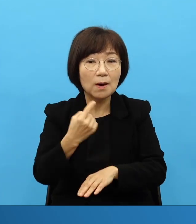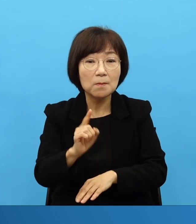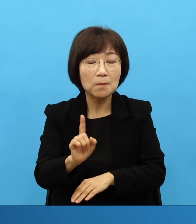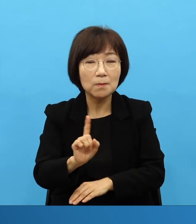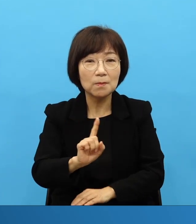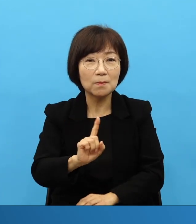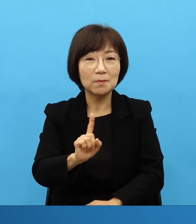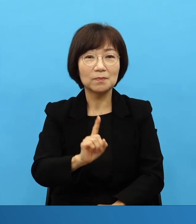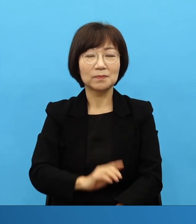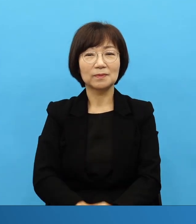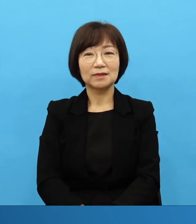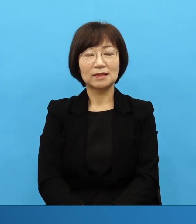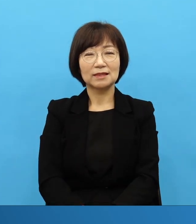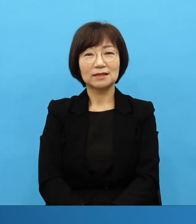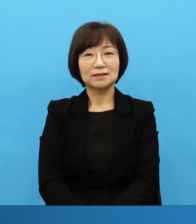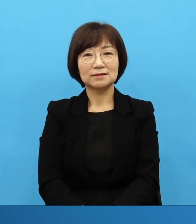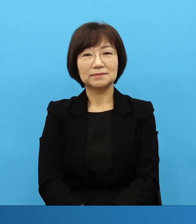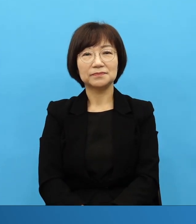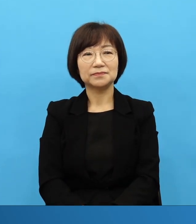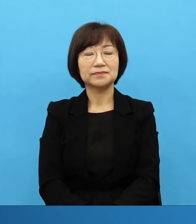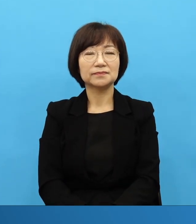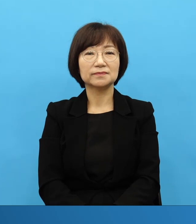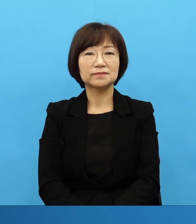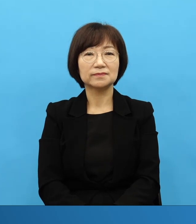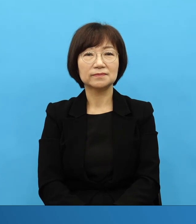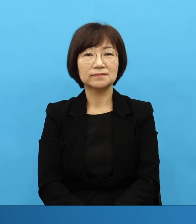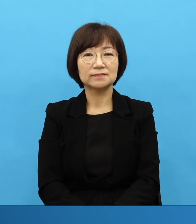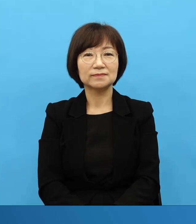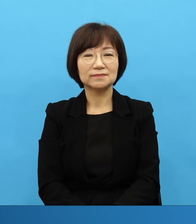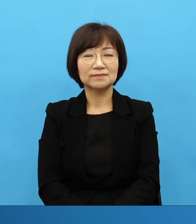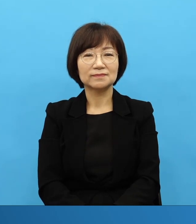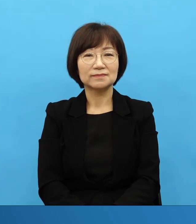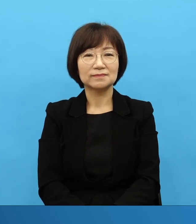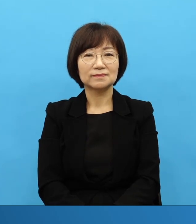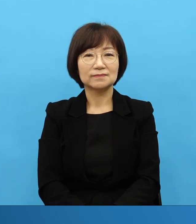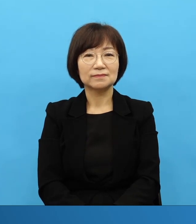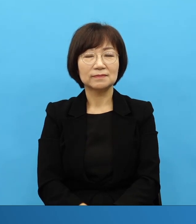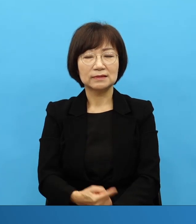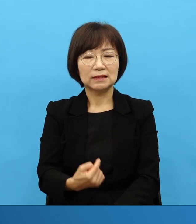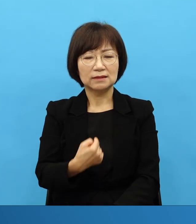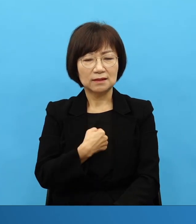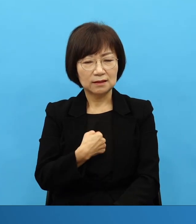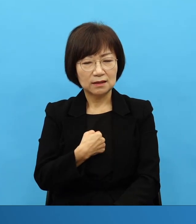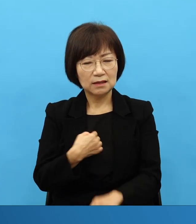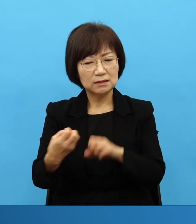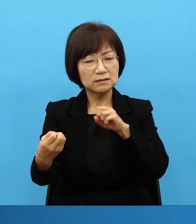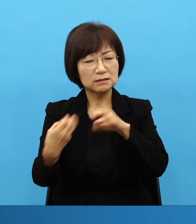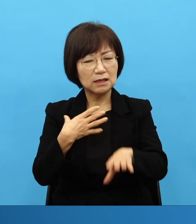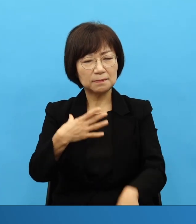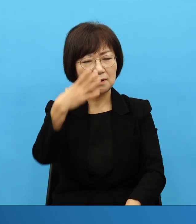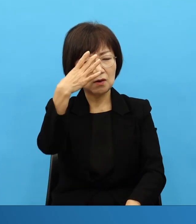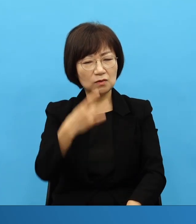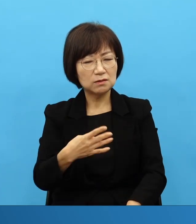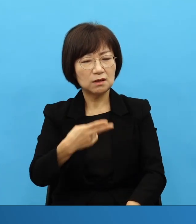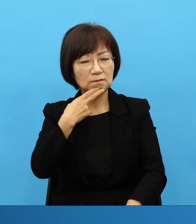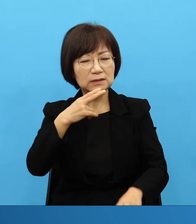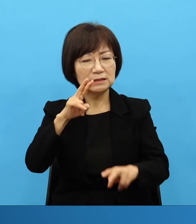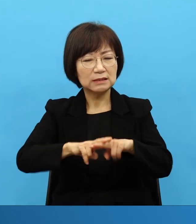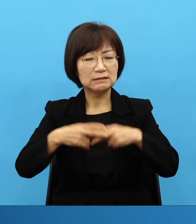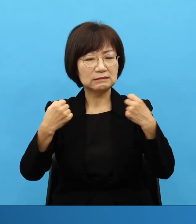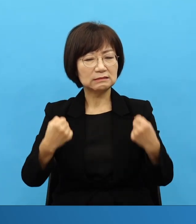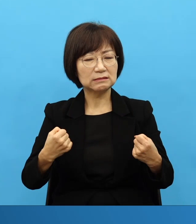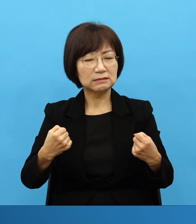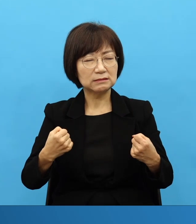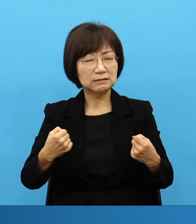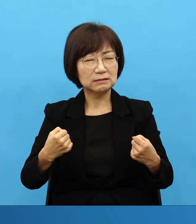answer. 내가 응답 받을 수 없는 자리에 있다는 것을 깨달았어요. I realized that I was in a position